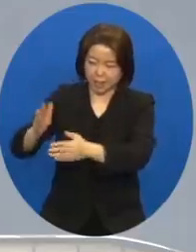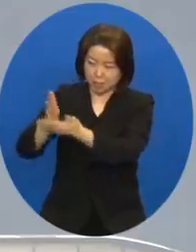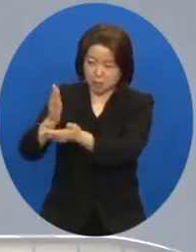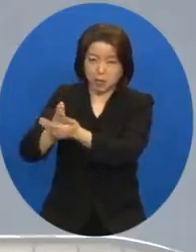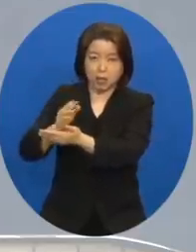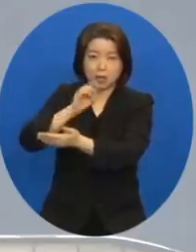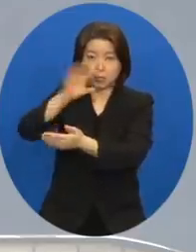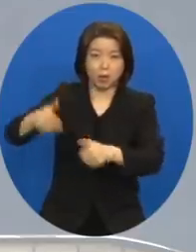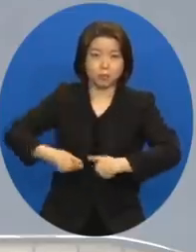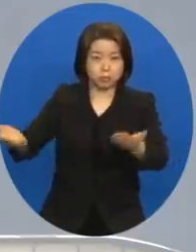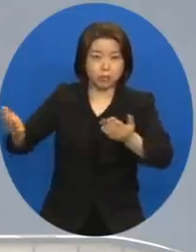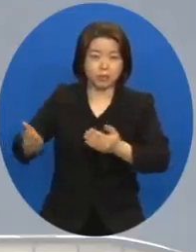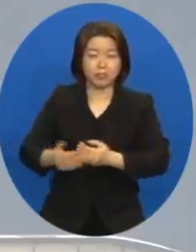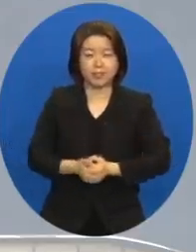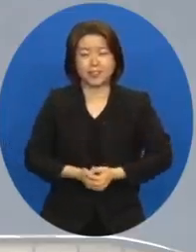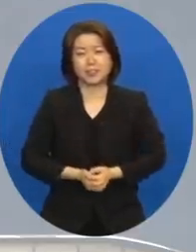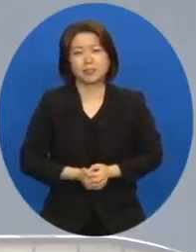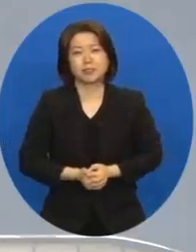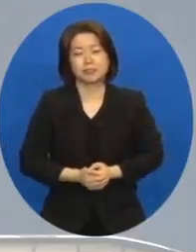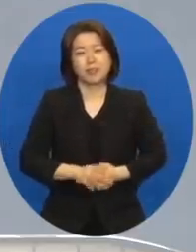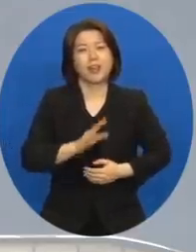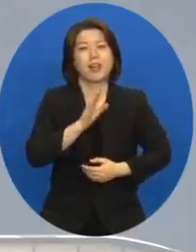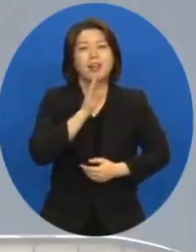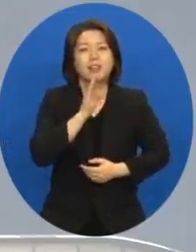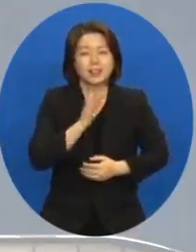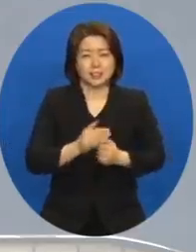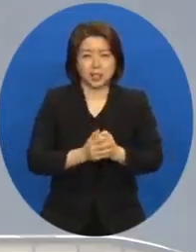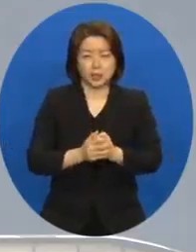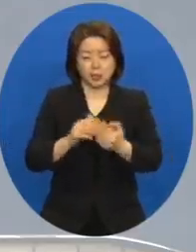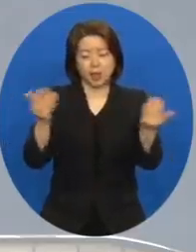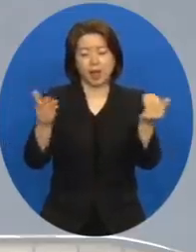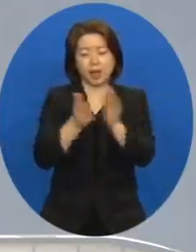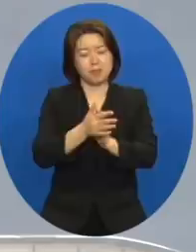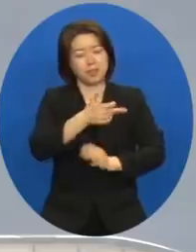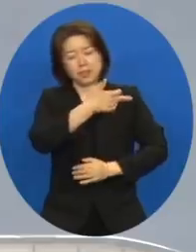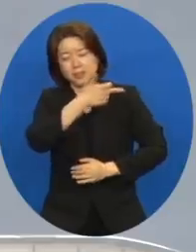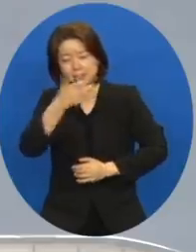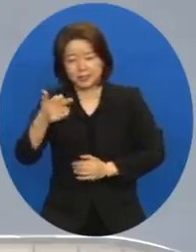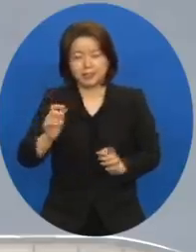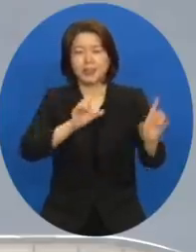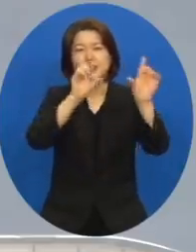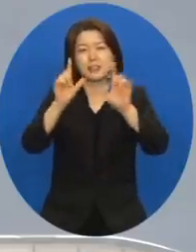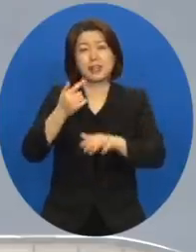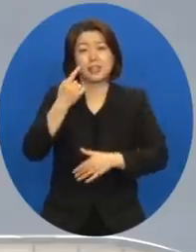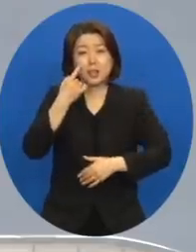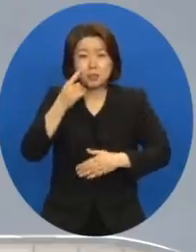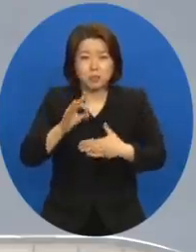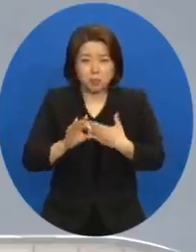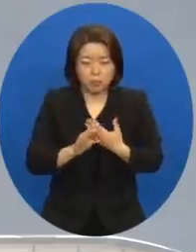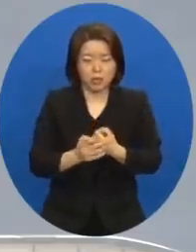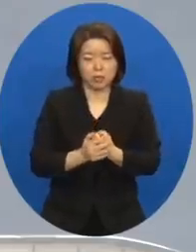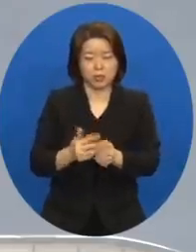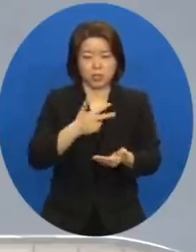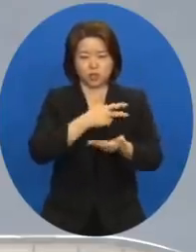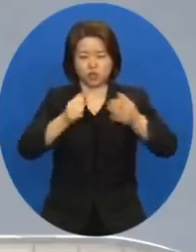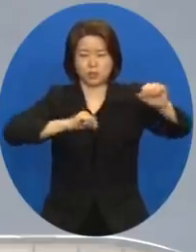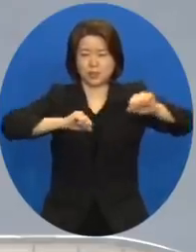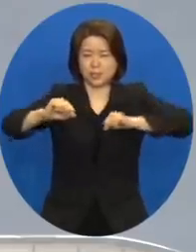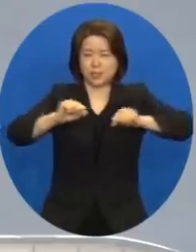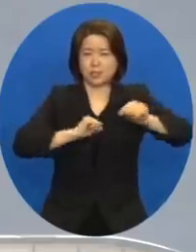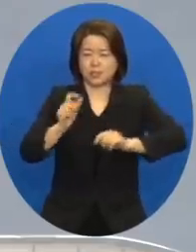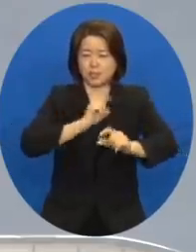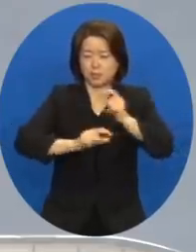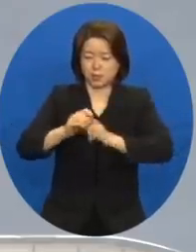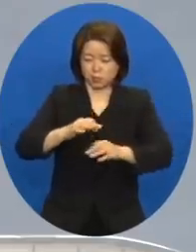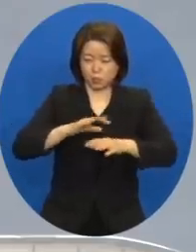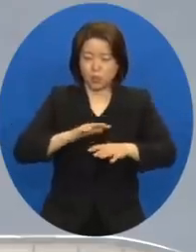없잖아요 실제로 아멘 을 크게 하고 살아보면 주님의 역사하심을 더